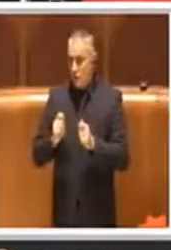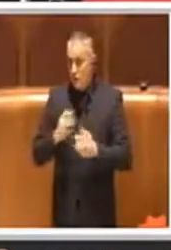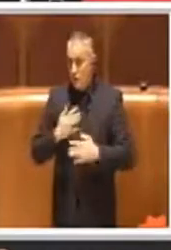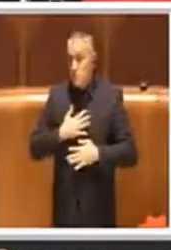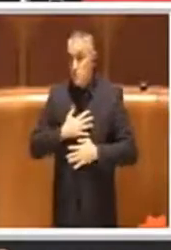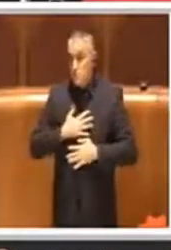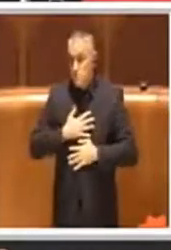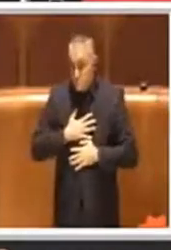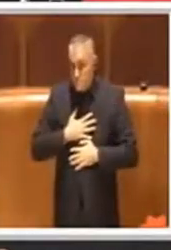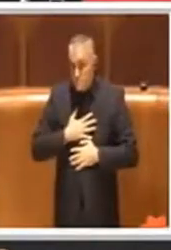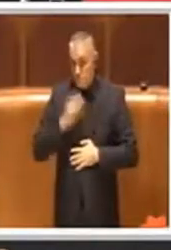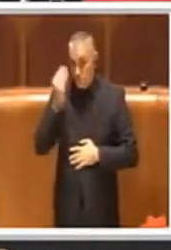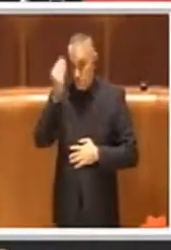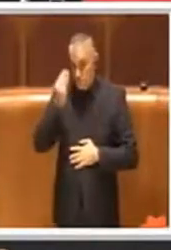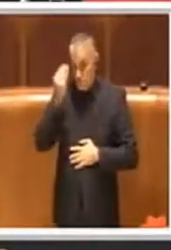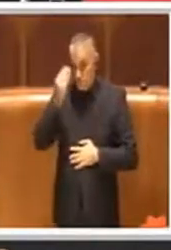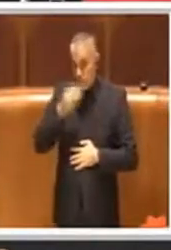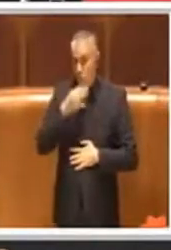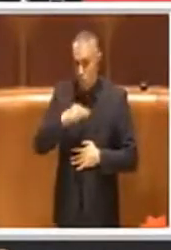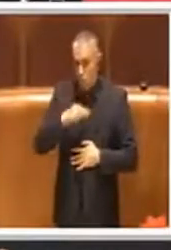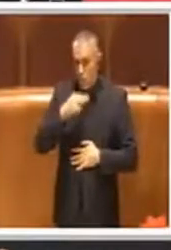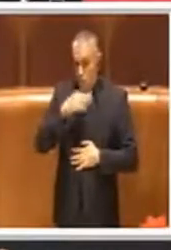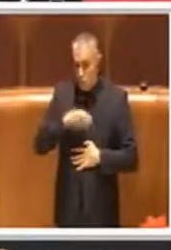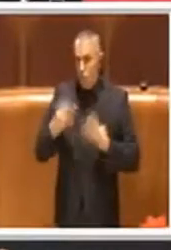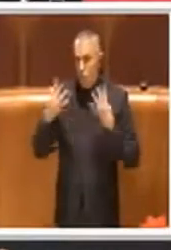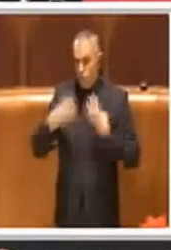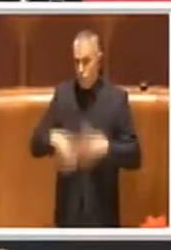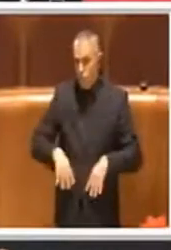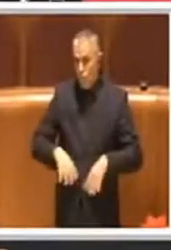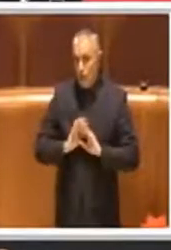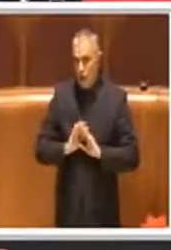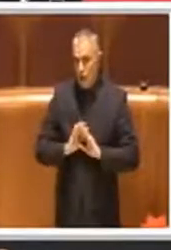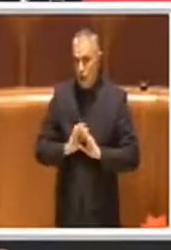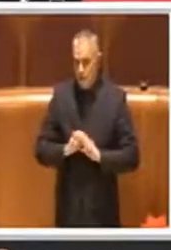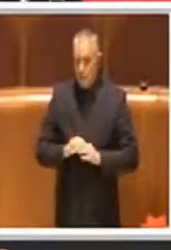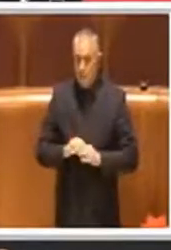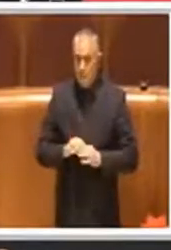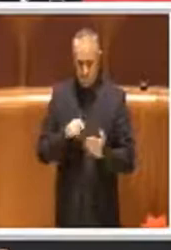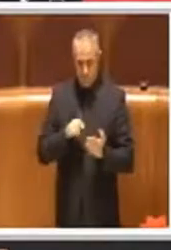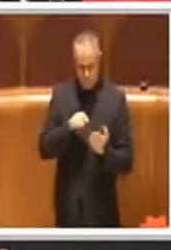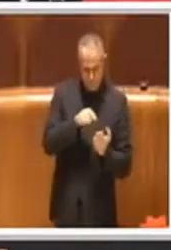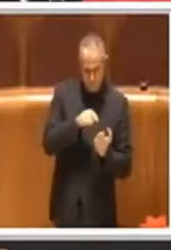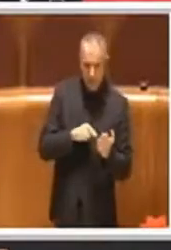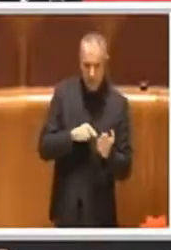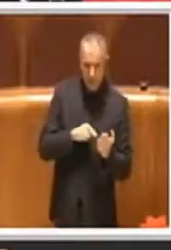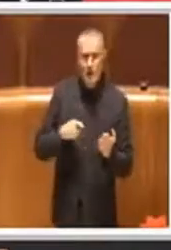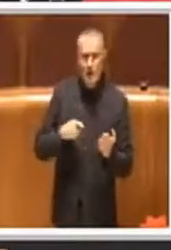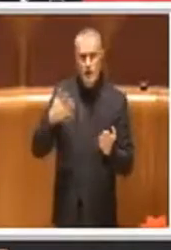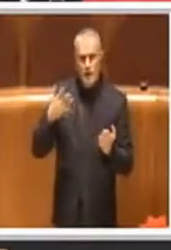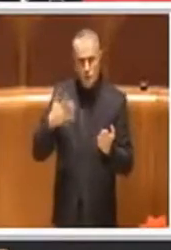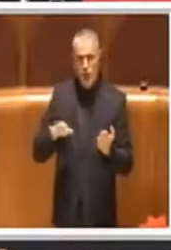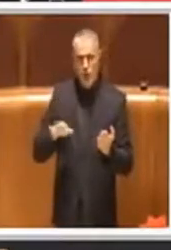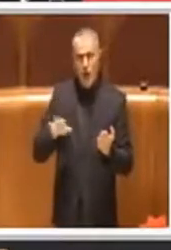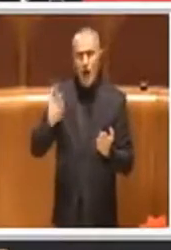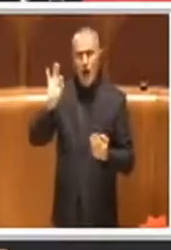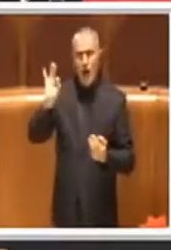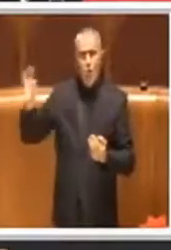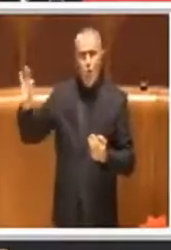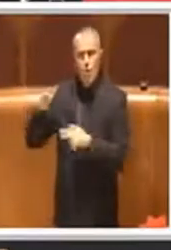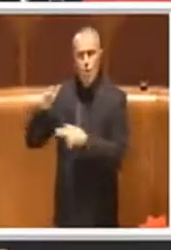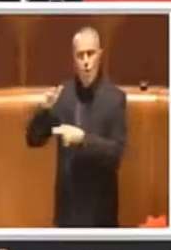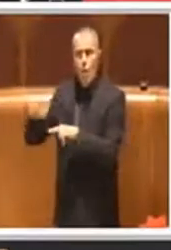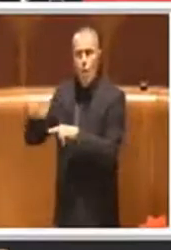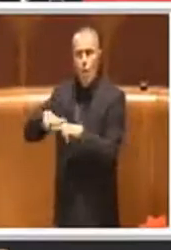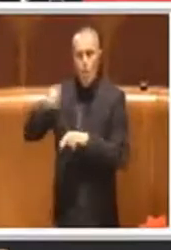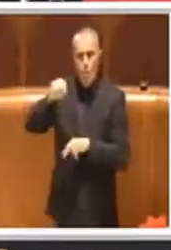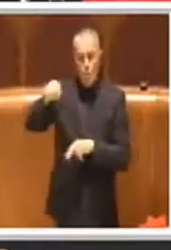noi possono funzionare. Alcune idee sono già state implementate in alcuni comuni e comunque